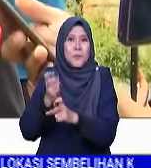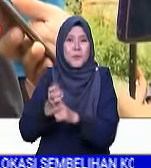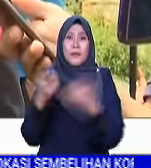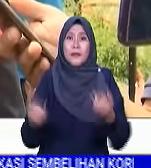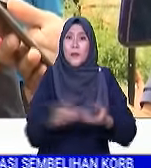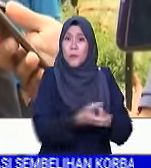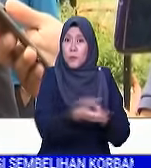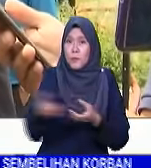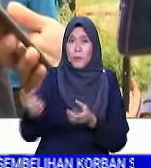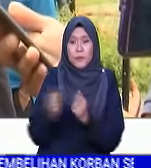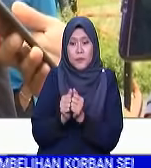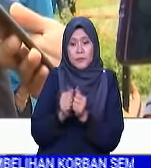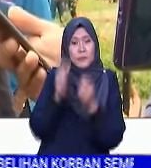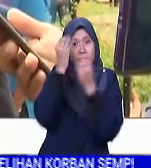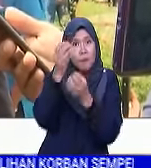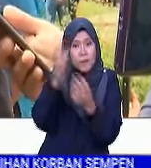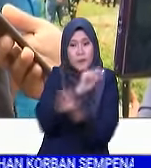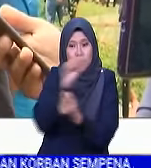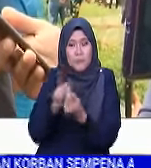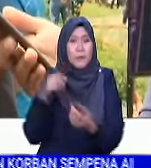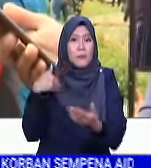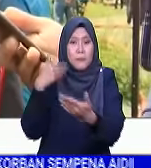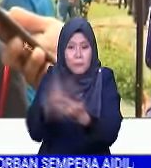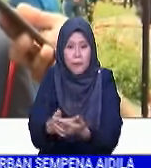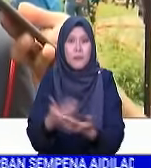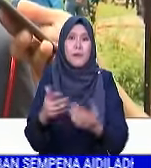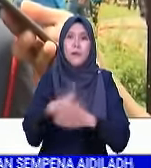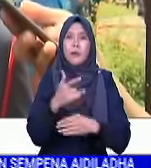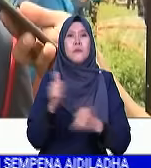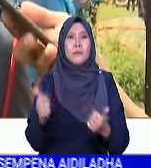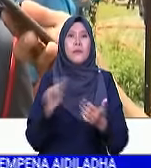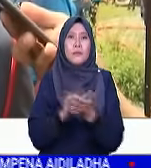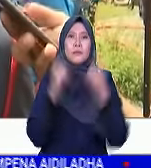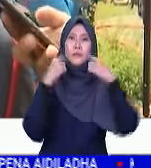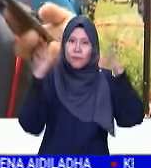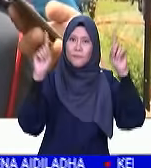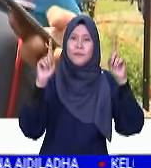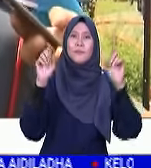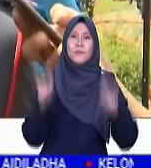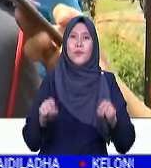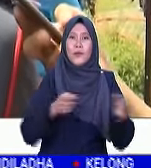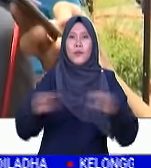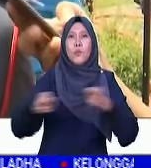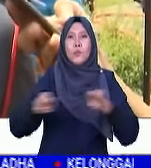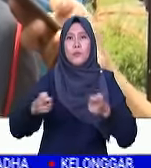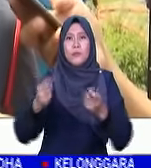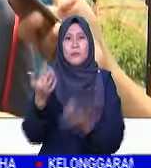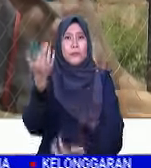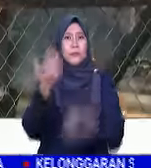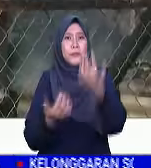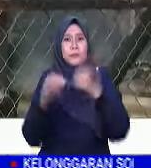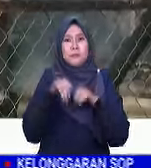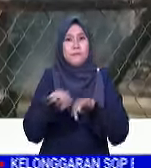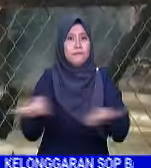bomba dengan maklumat yang cepat tadi kita sampai awal, itulah kunci kejayaan kita pada hari ini. Kita dapat mengawal kebakaran daripada terus